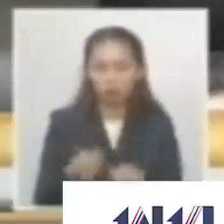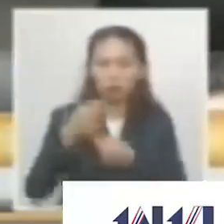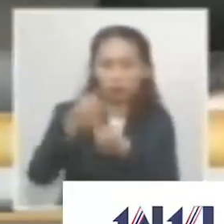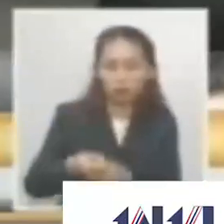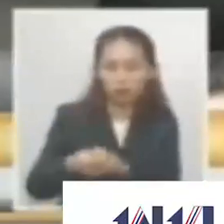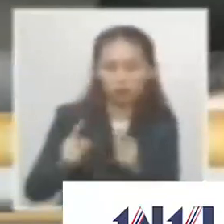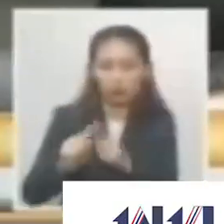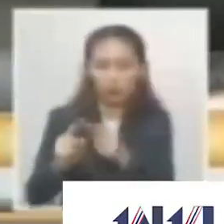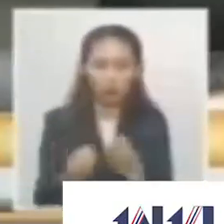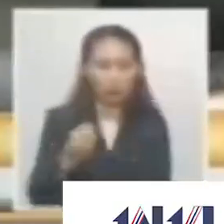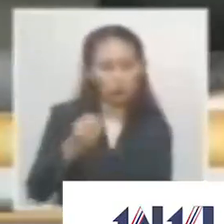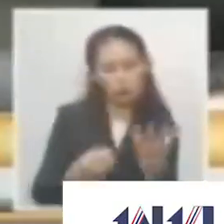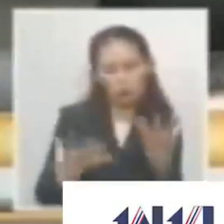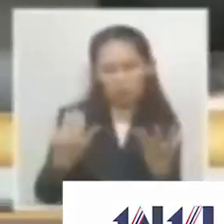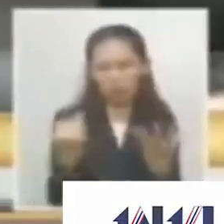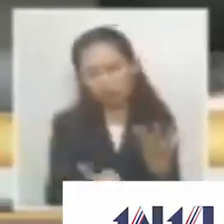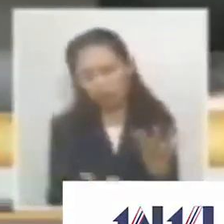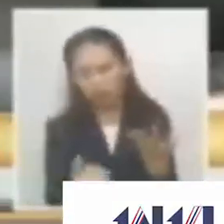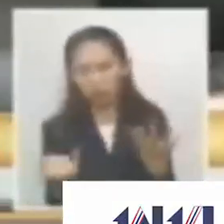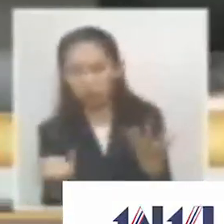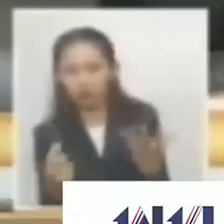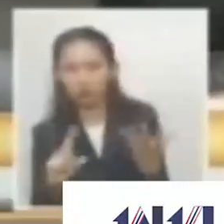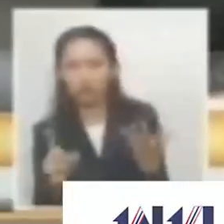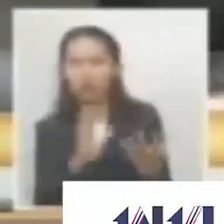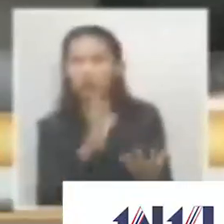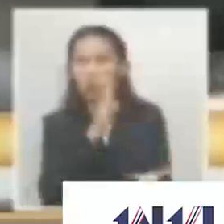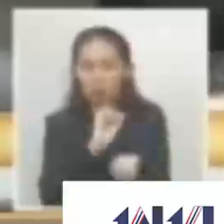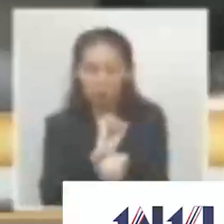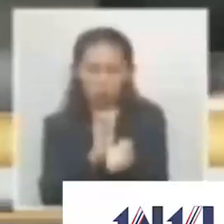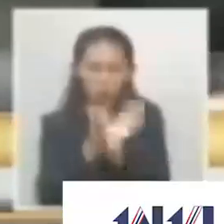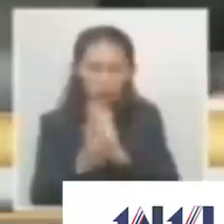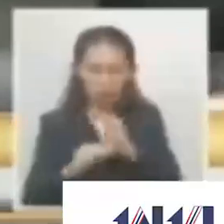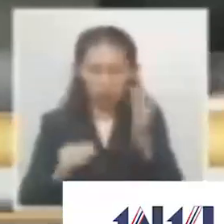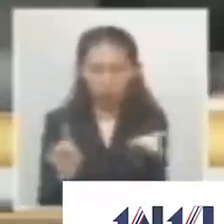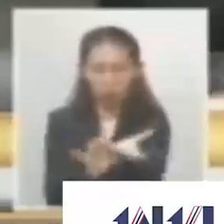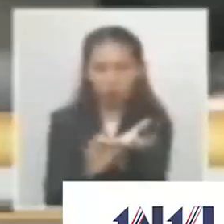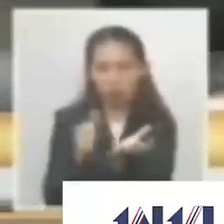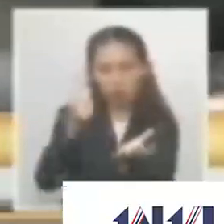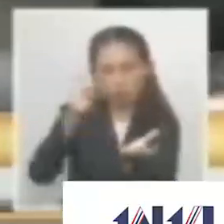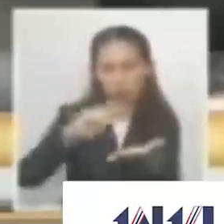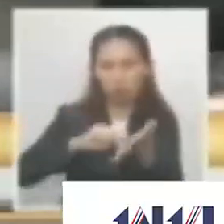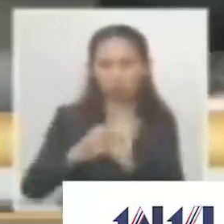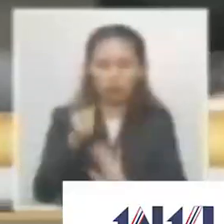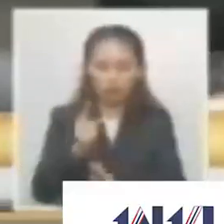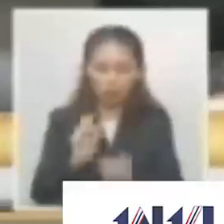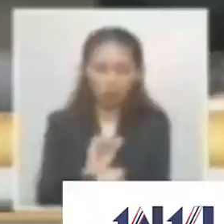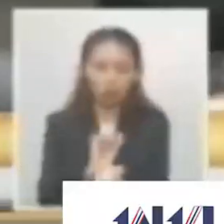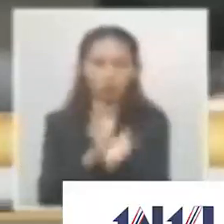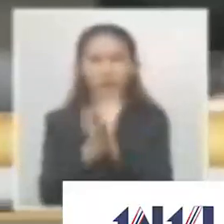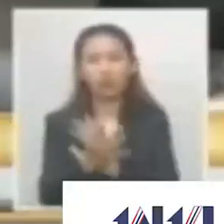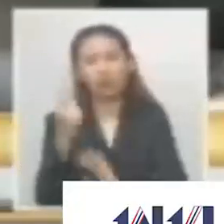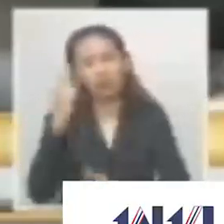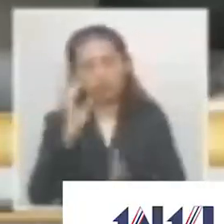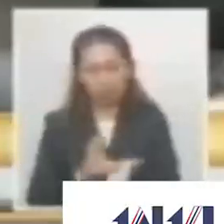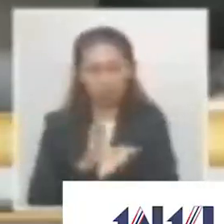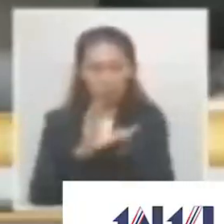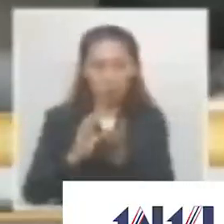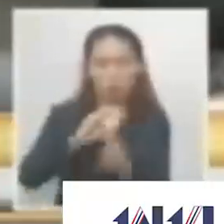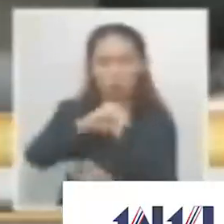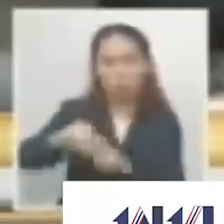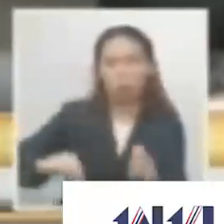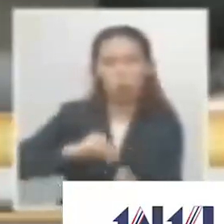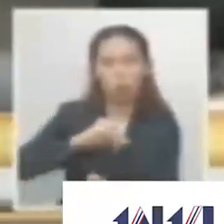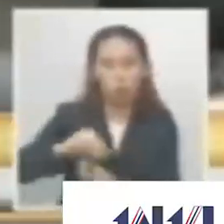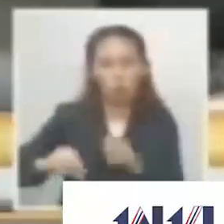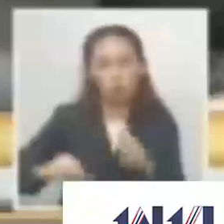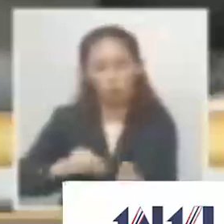าถ้าเปลี่ยนนะครับเพื่อประโยชน์วันข้างหน้าก็อยากให้ทำนะครับอาจจะมีกองทุนหมุนเวียนให้เขาได้เปลี่ยนอาชี